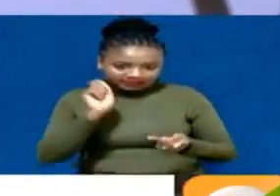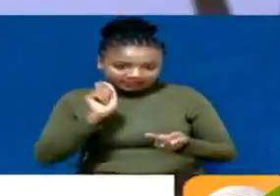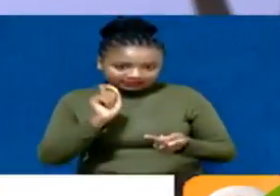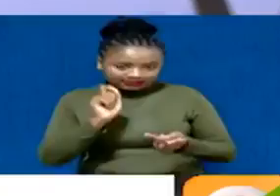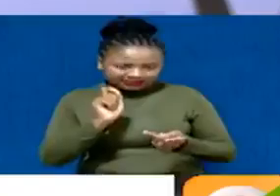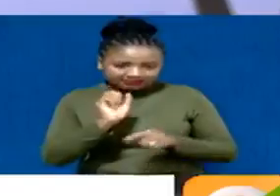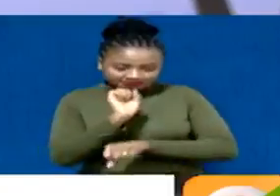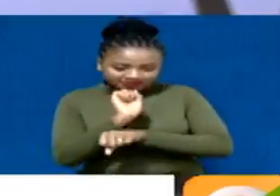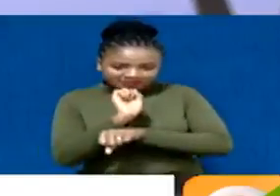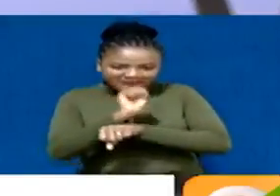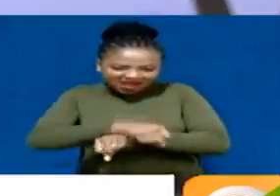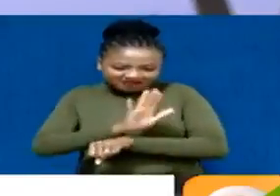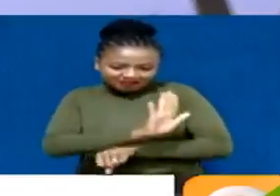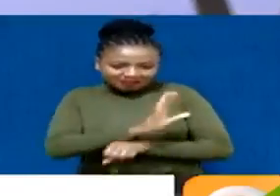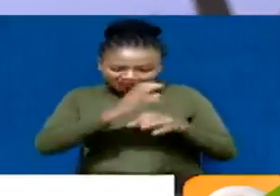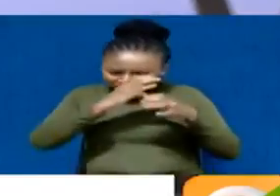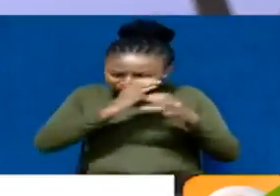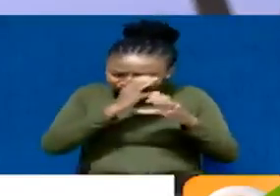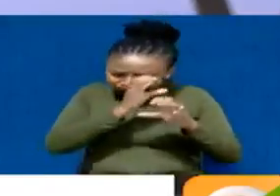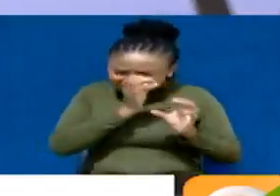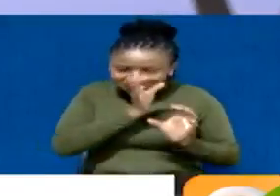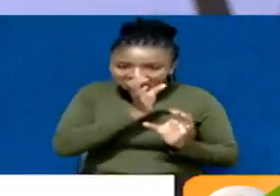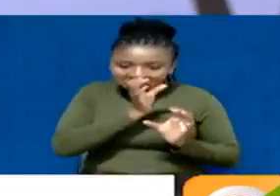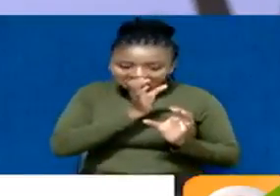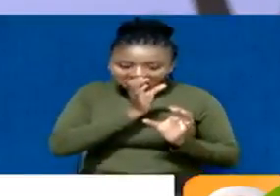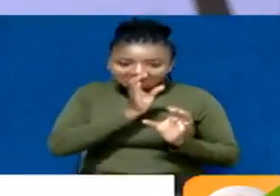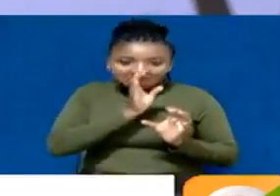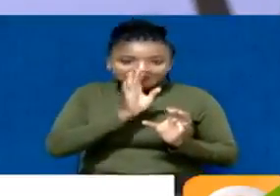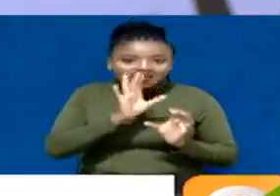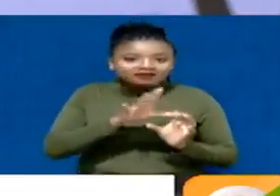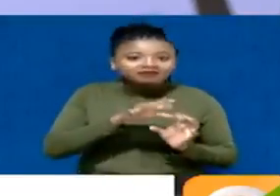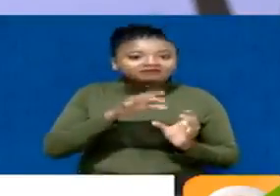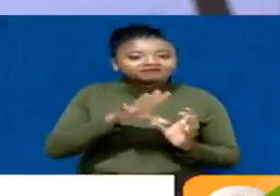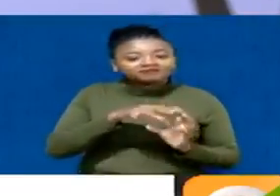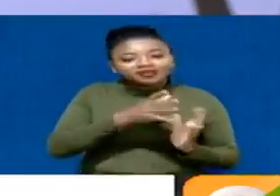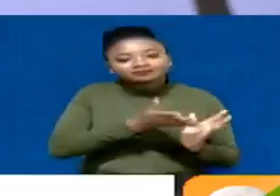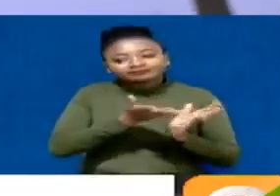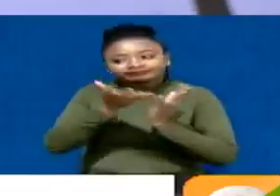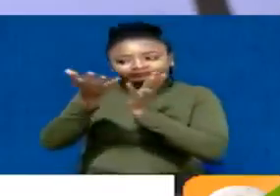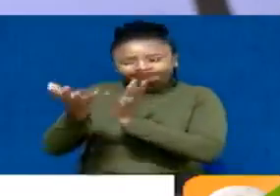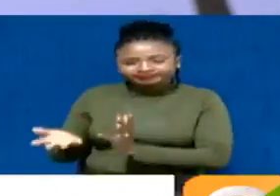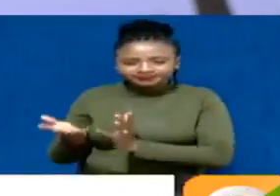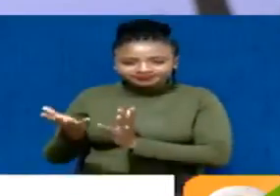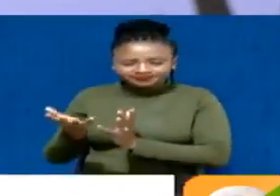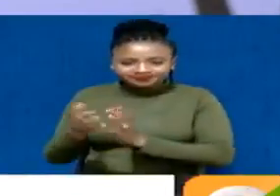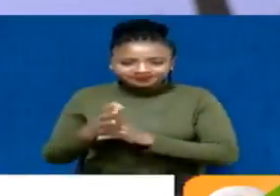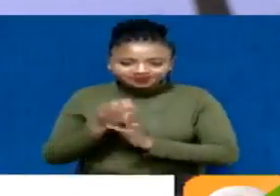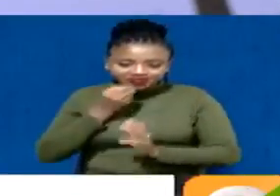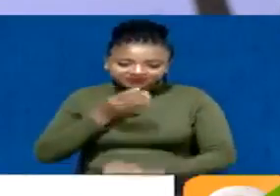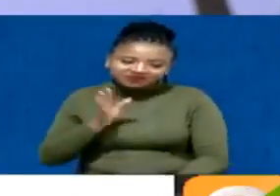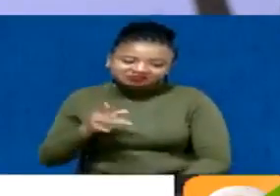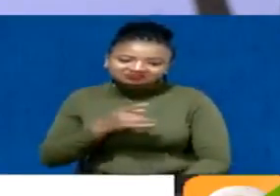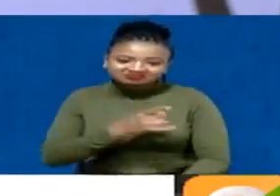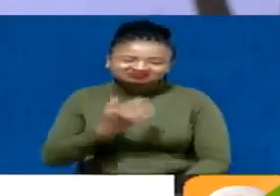ya kinyesi ya mtoto choo. Sasa ndio kesho yake wakakuja wakachukua wakaenda nayo. Baadaye alikuja